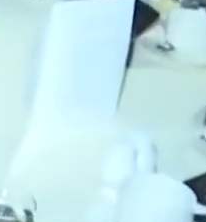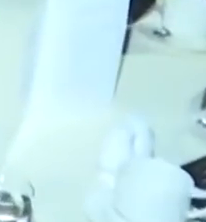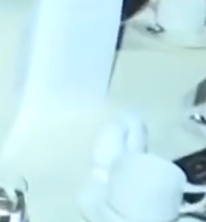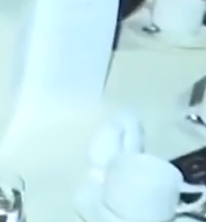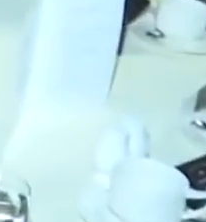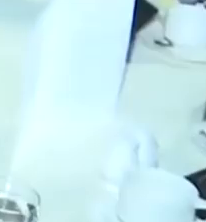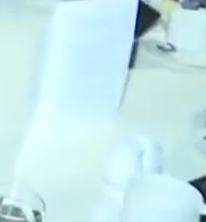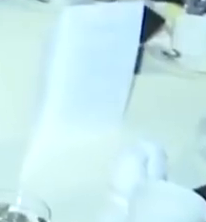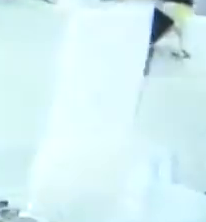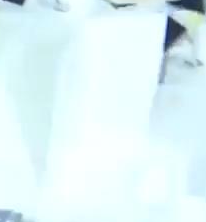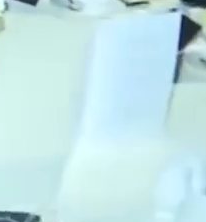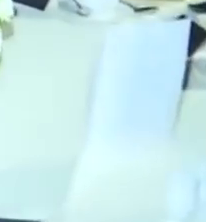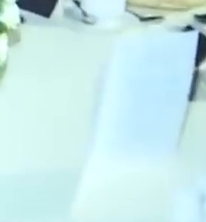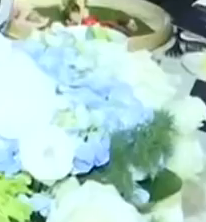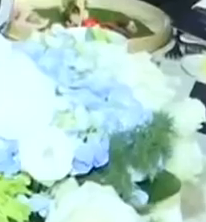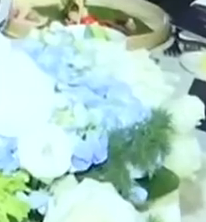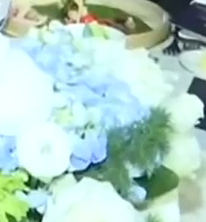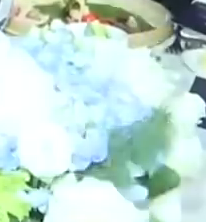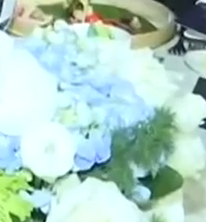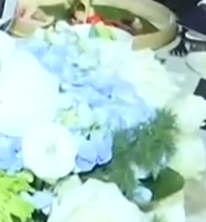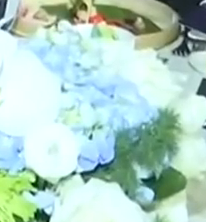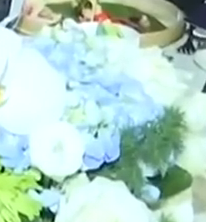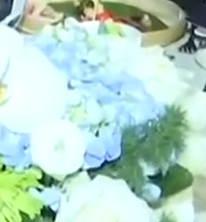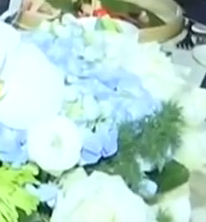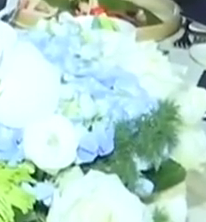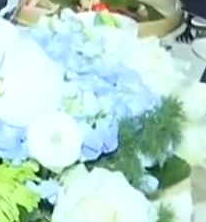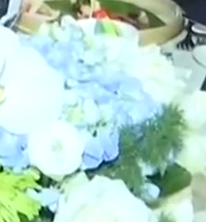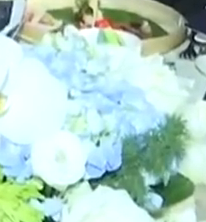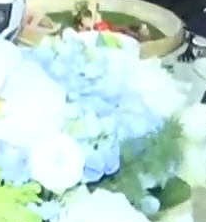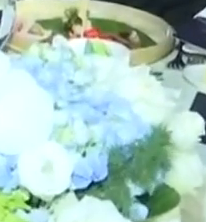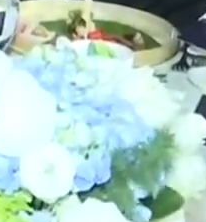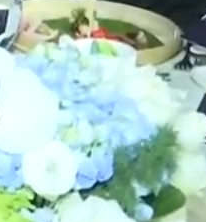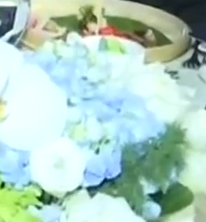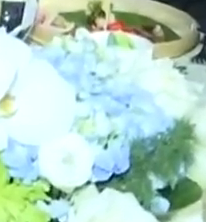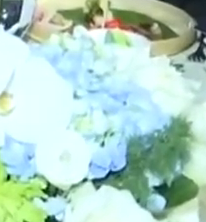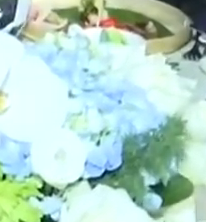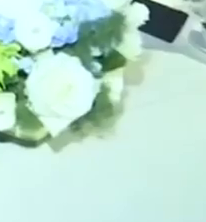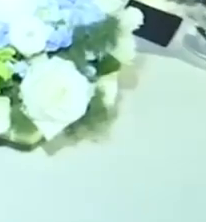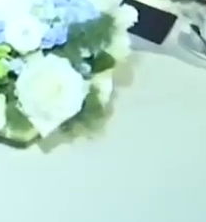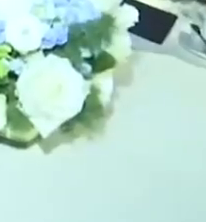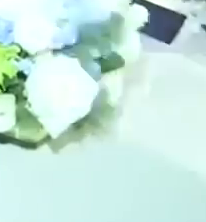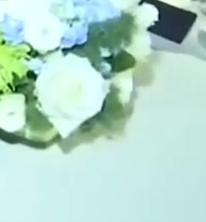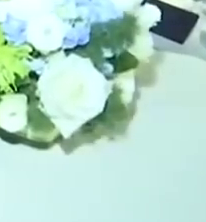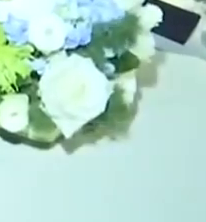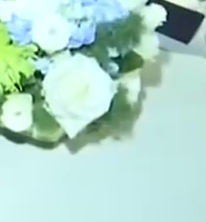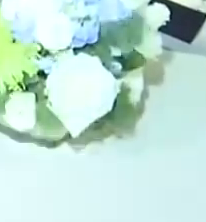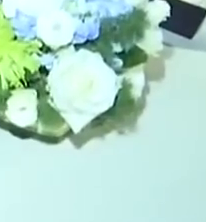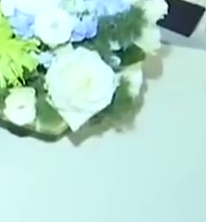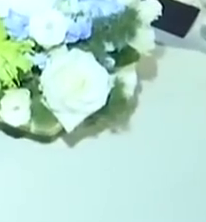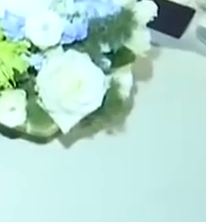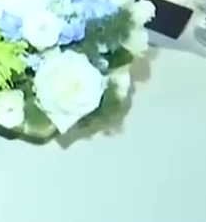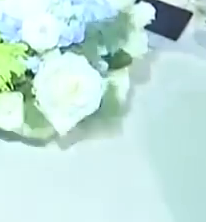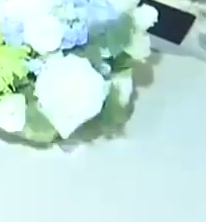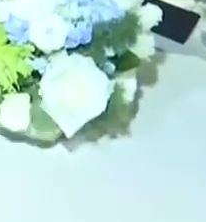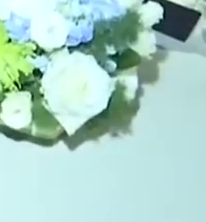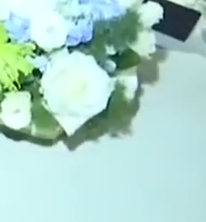ๆถึงแม้ว่าจะเป็นเวลานอกราชการก็ตามเพราะถ้าหากฝ่าฝืนอาจจะถูกตัดสิทธิ์ทางการเมืองถึง5ปีสำหรับงานเลี้ยงระดม